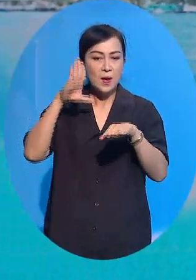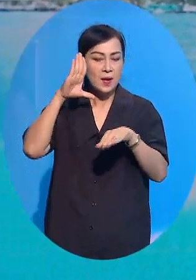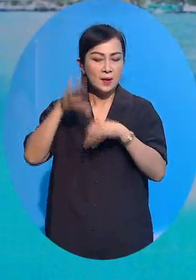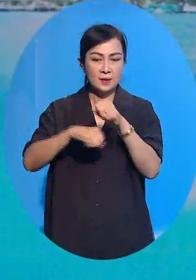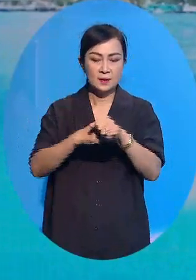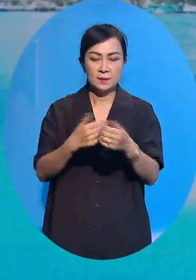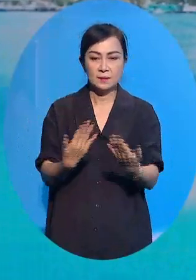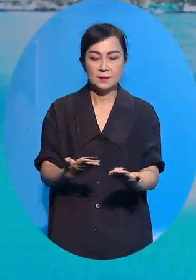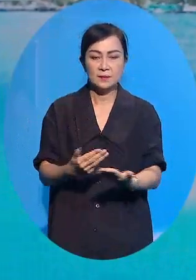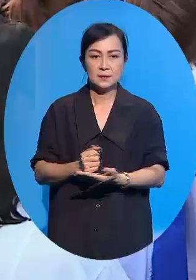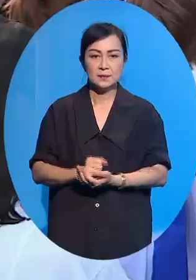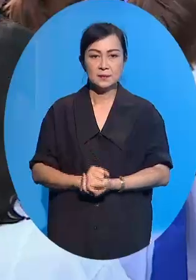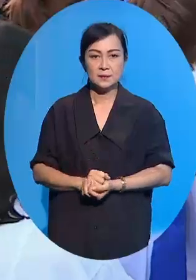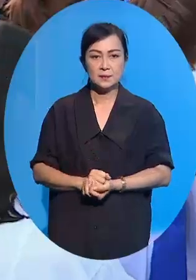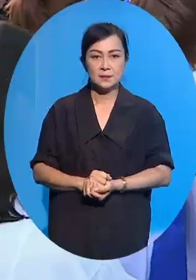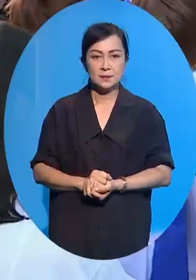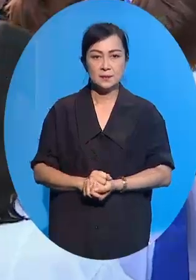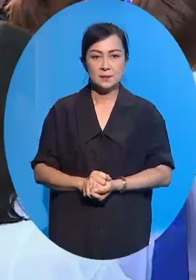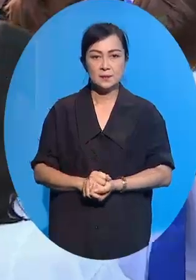nay.